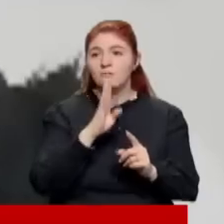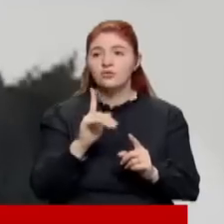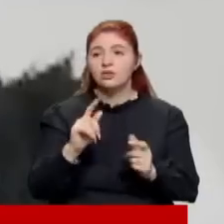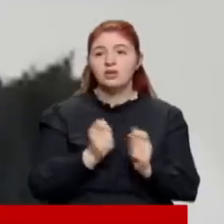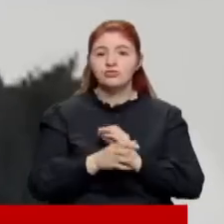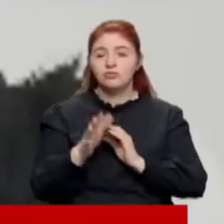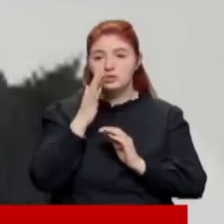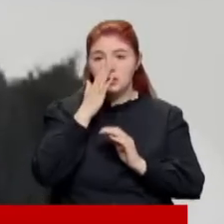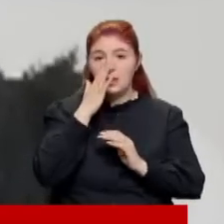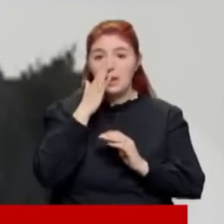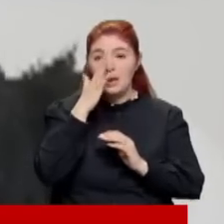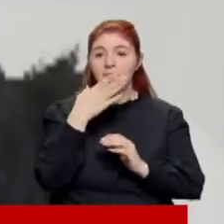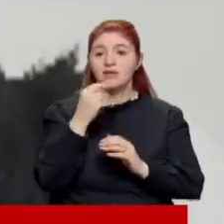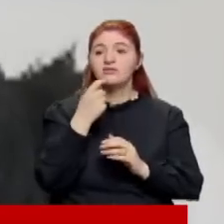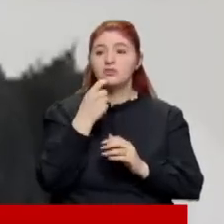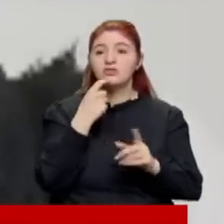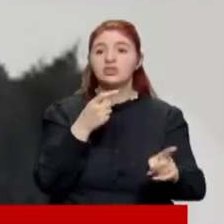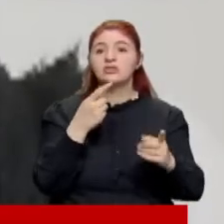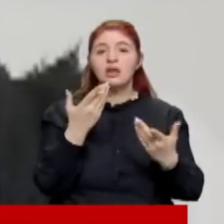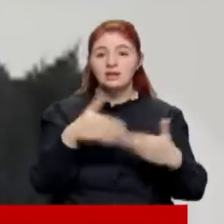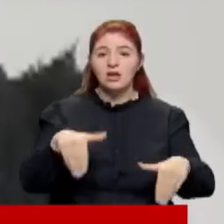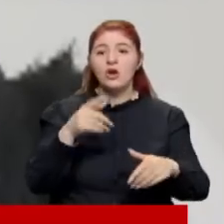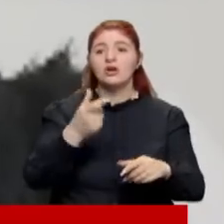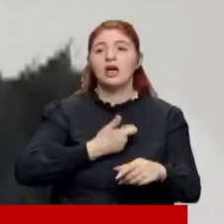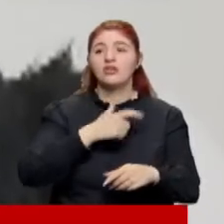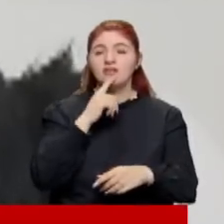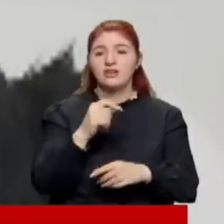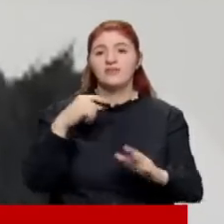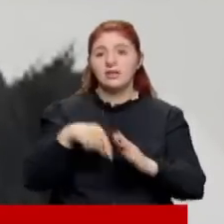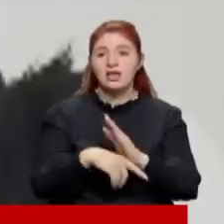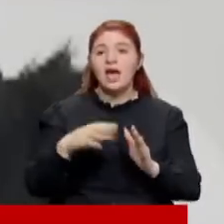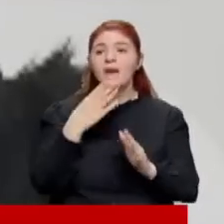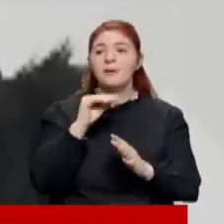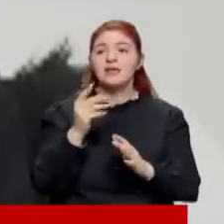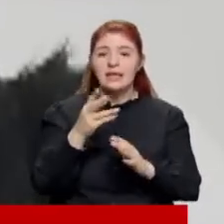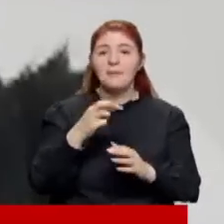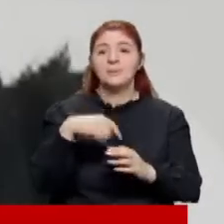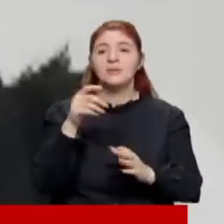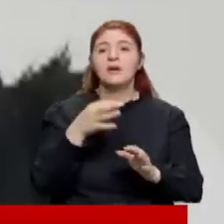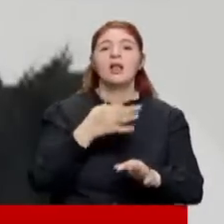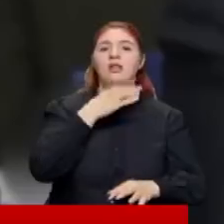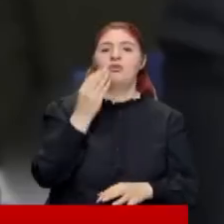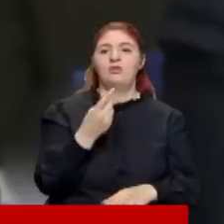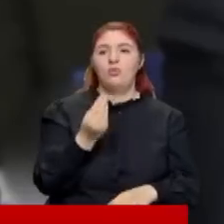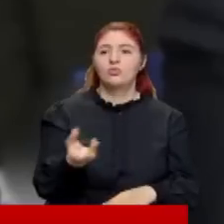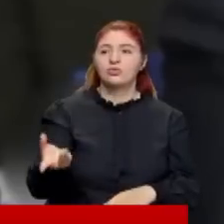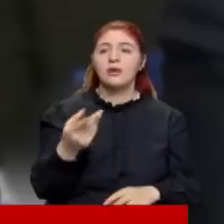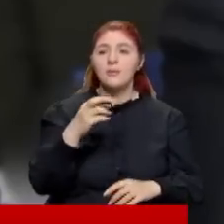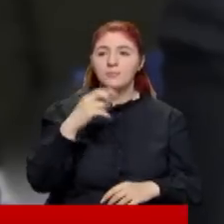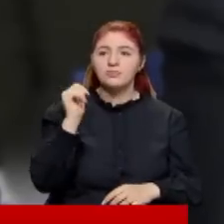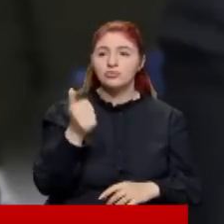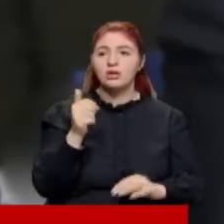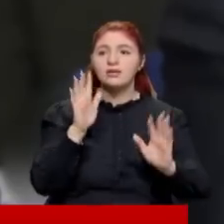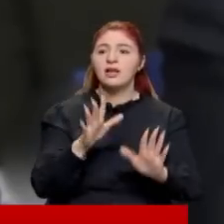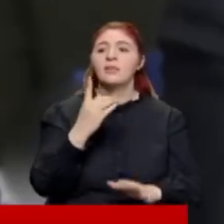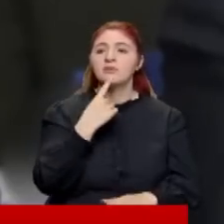değiştirmiyoruz. Emeklilikte yaşa takılanların adı maalesef açıklanan kanun teklifi detayıyla emeklilikte prime takılanlar olmuştur. Prim güne takılanlar